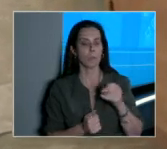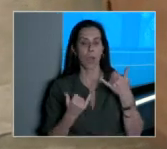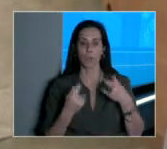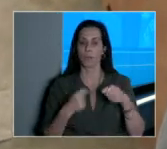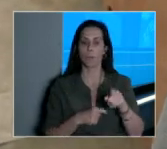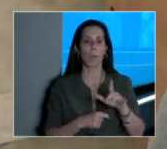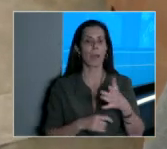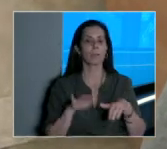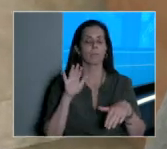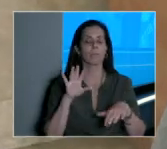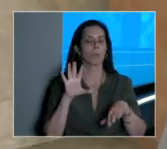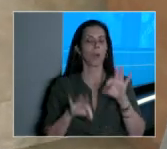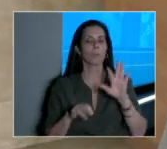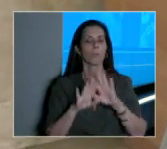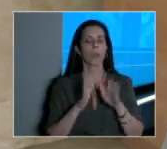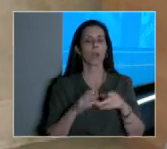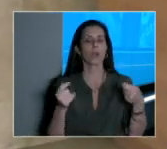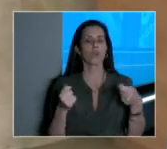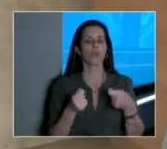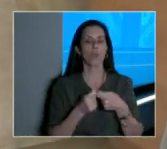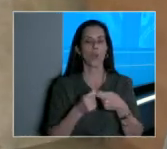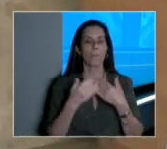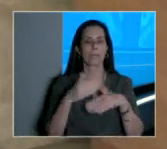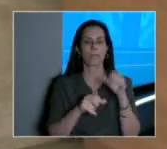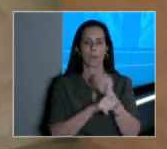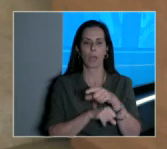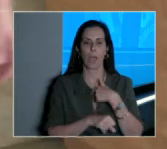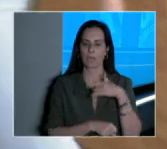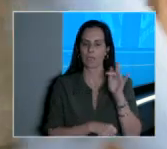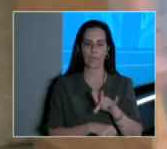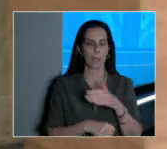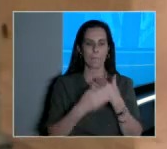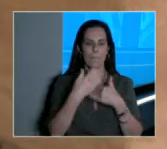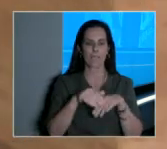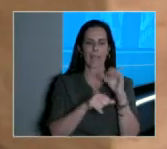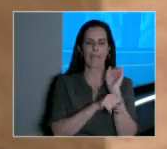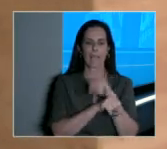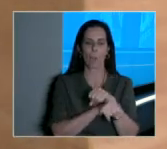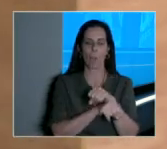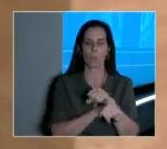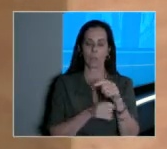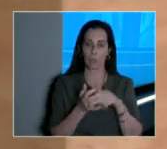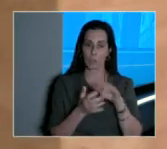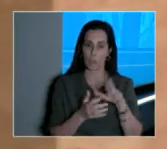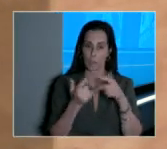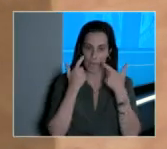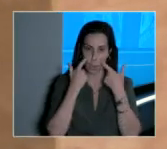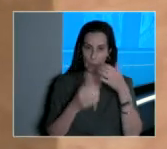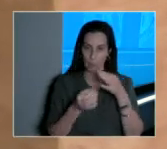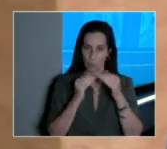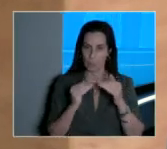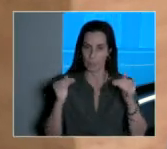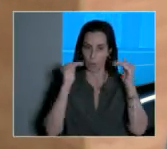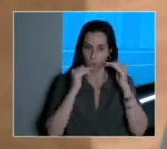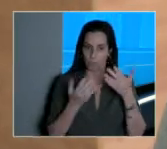חברת כנסת, מה היית מצביעה בכל הנושא הזה של חוק פסקת ההתגברות? הייתי מצביעה נגד פסקת ההתגברות, כי אם יש פיקוח על בג"ץ